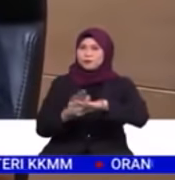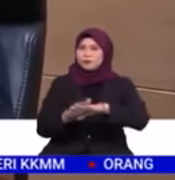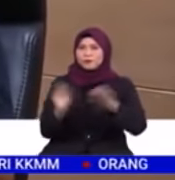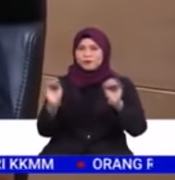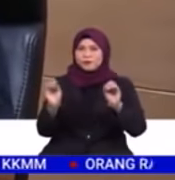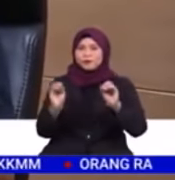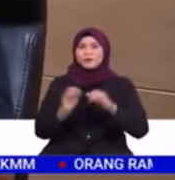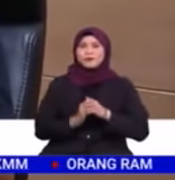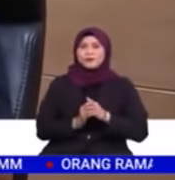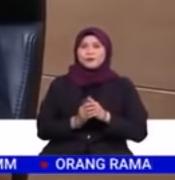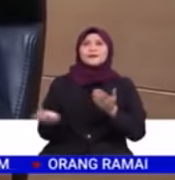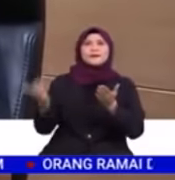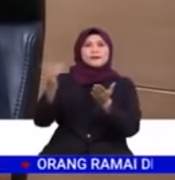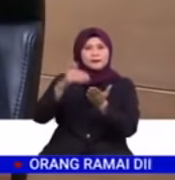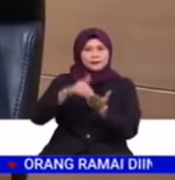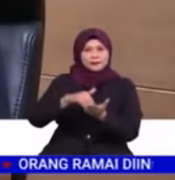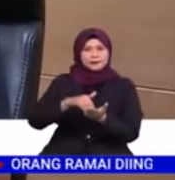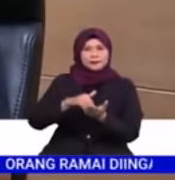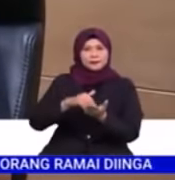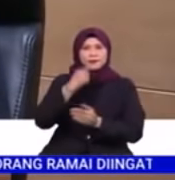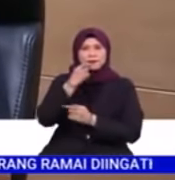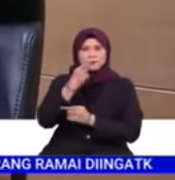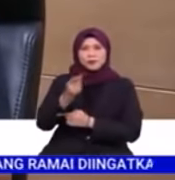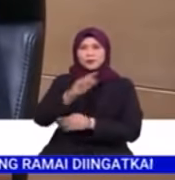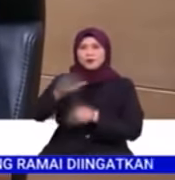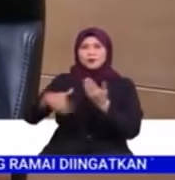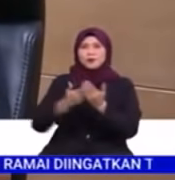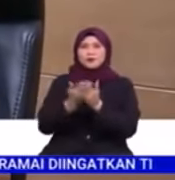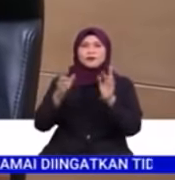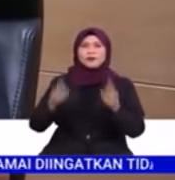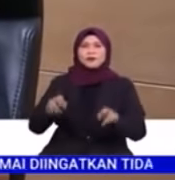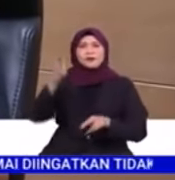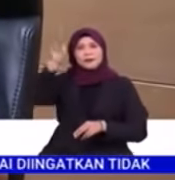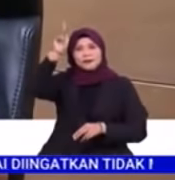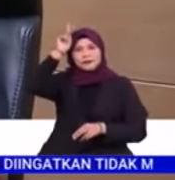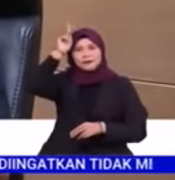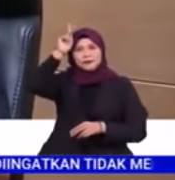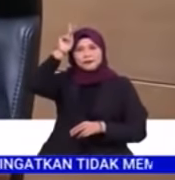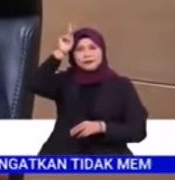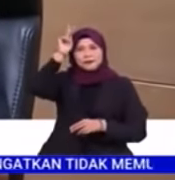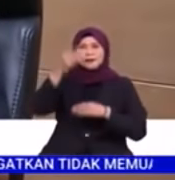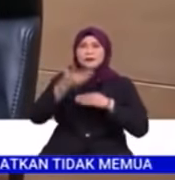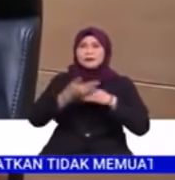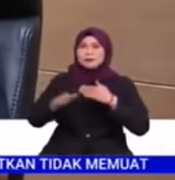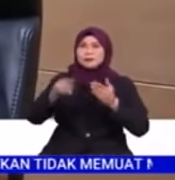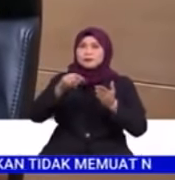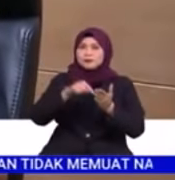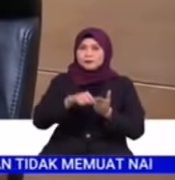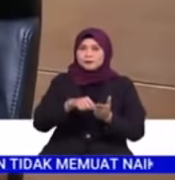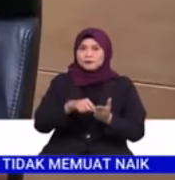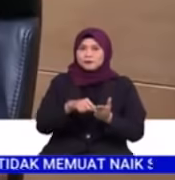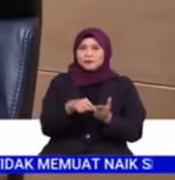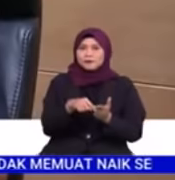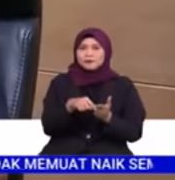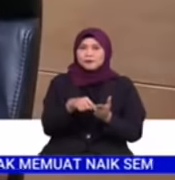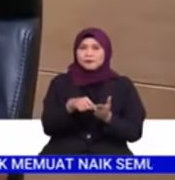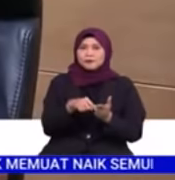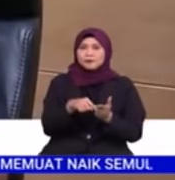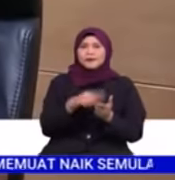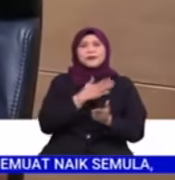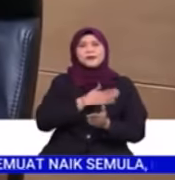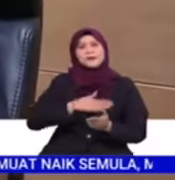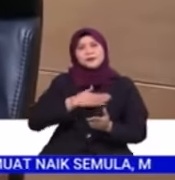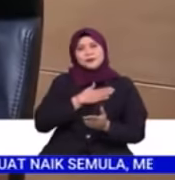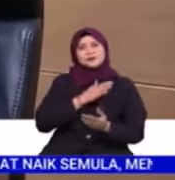saya sekali lagi lah menyeru kepada rayani Bantani ya petani ya Hai truk